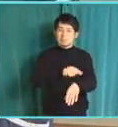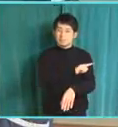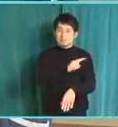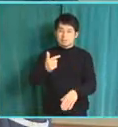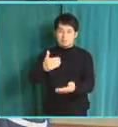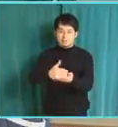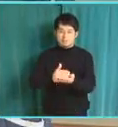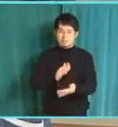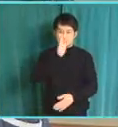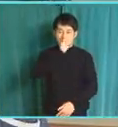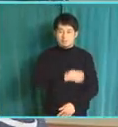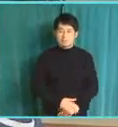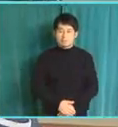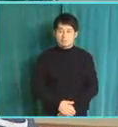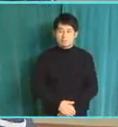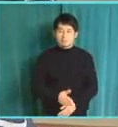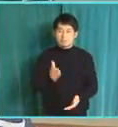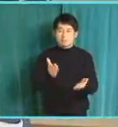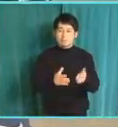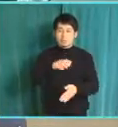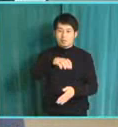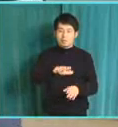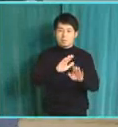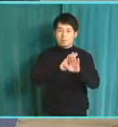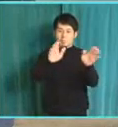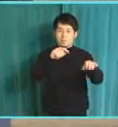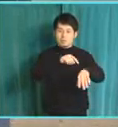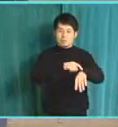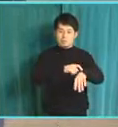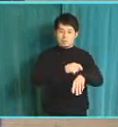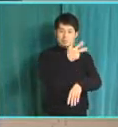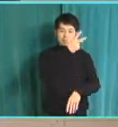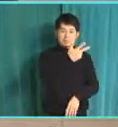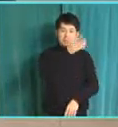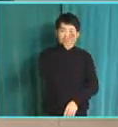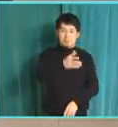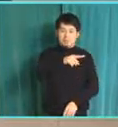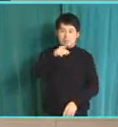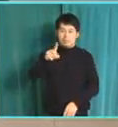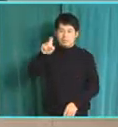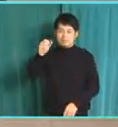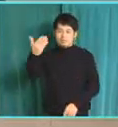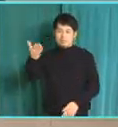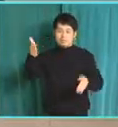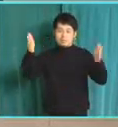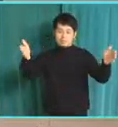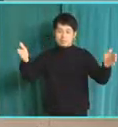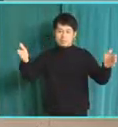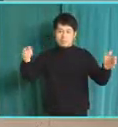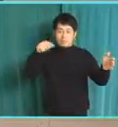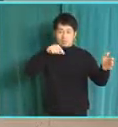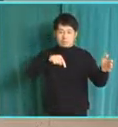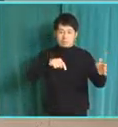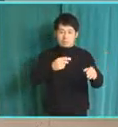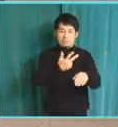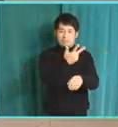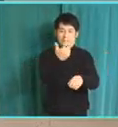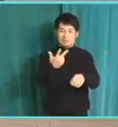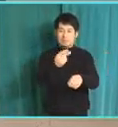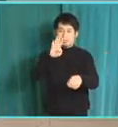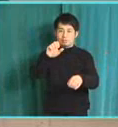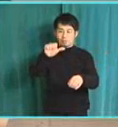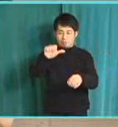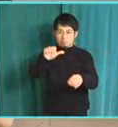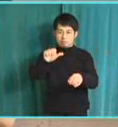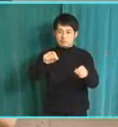。 保育園は7時半から19時まで開いています。その中で7時間45分を基本にシフト勤務をします